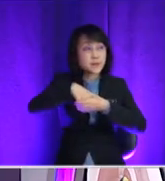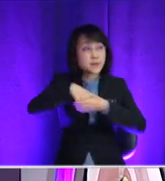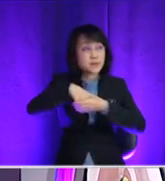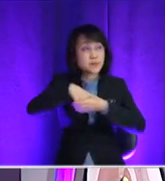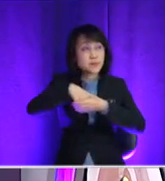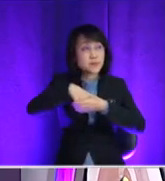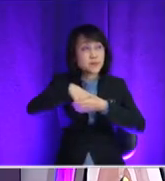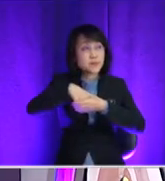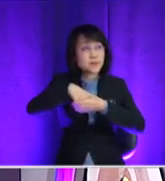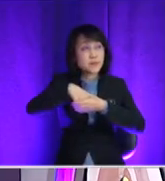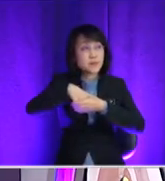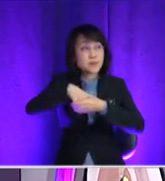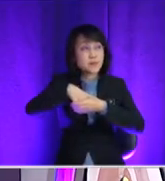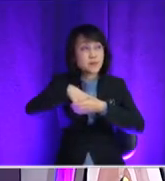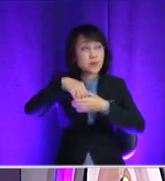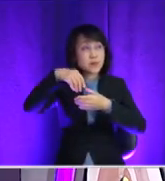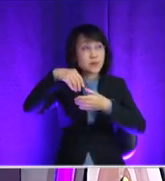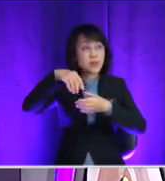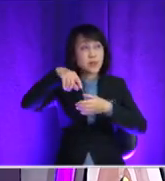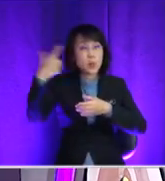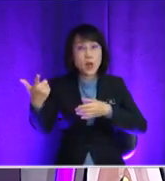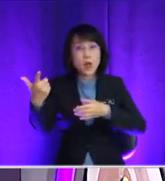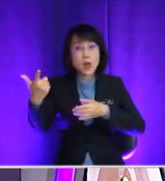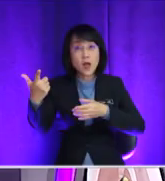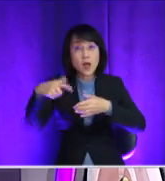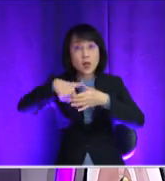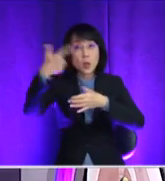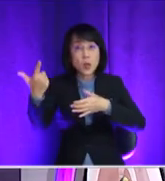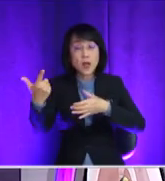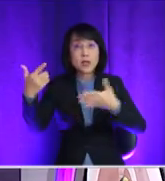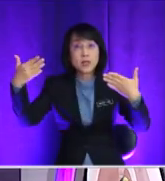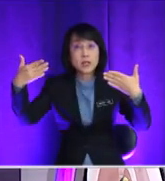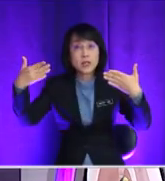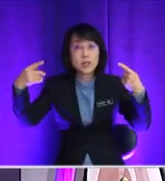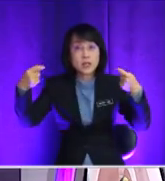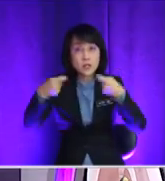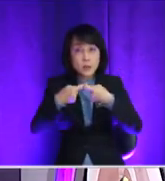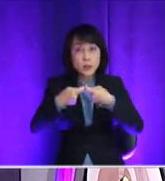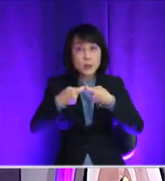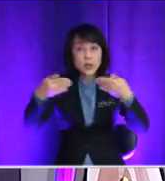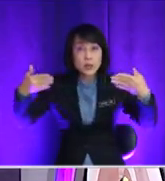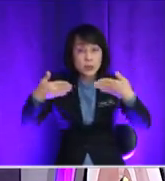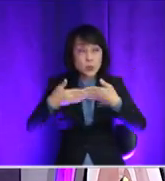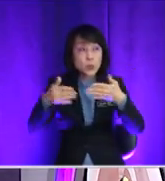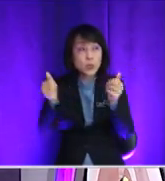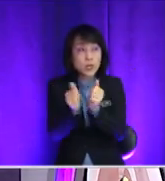dua kena bertemu dengan dua ini sebelah dalam ya ini sebelah luar kita Letakkan di sini